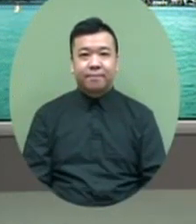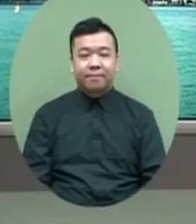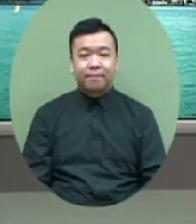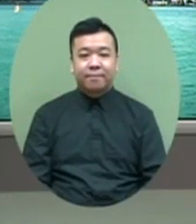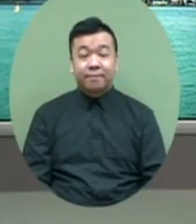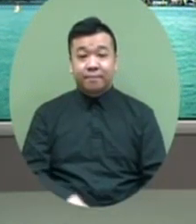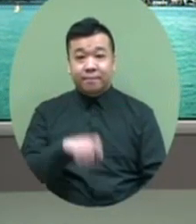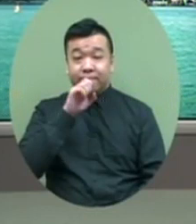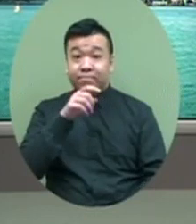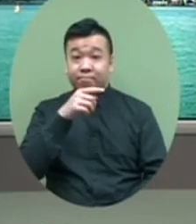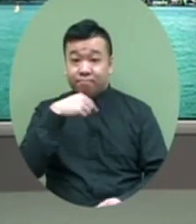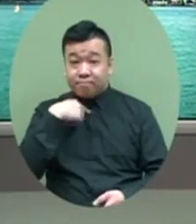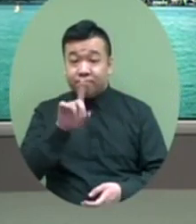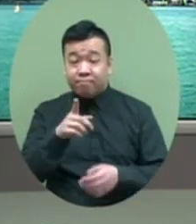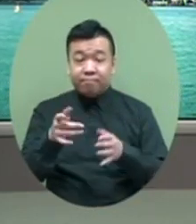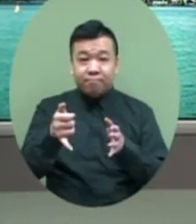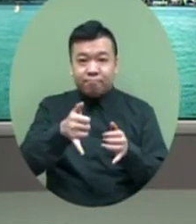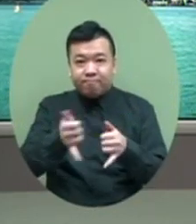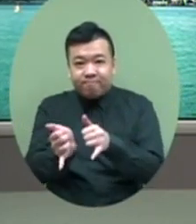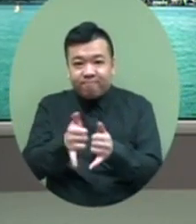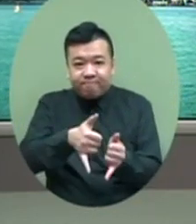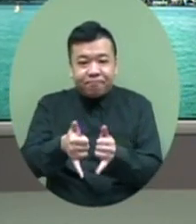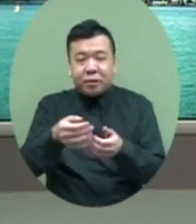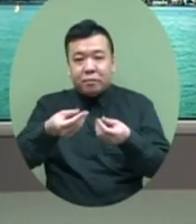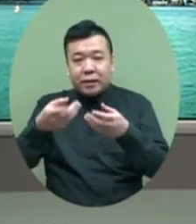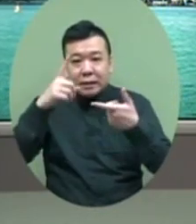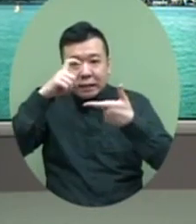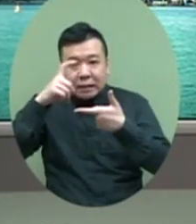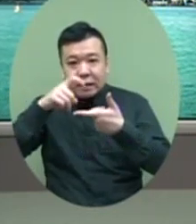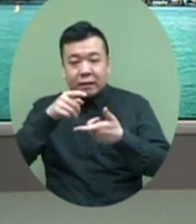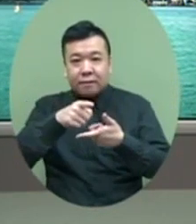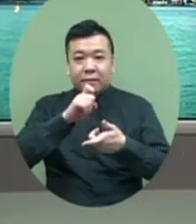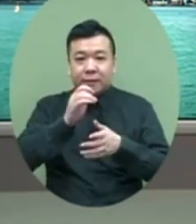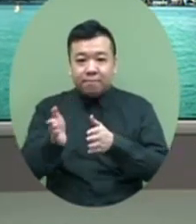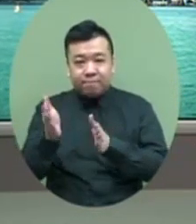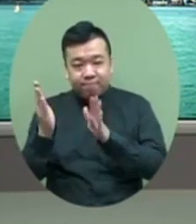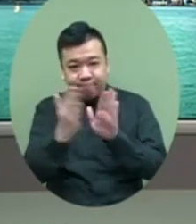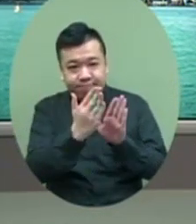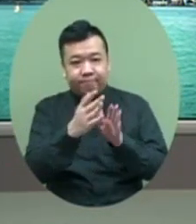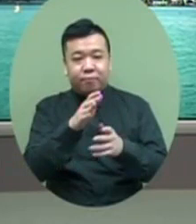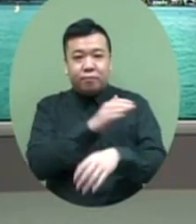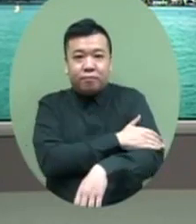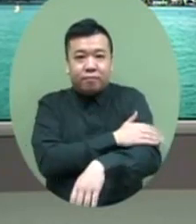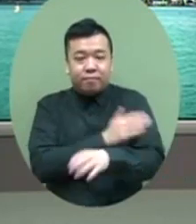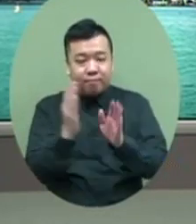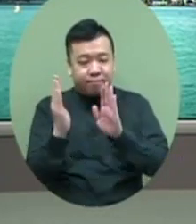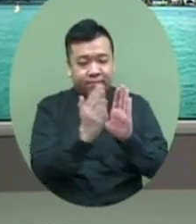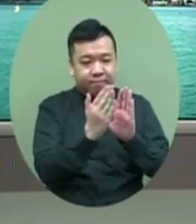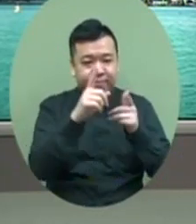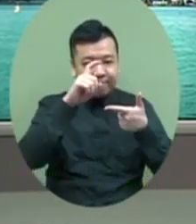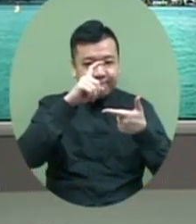睇唔睇左邊右邊啊？中間影完之後望一望呢邊啦，左邊呢邊啦，係啊。